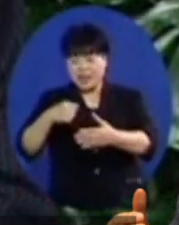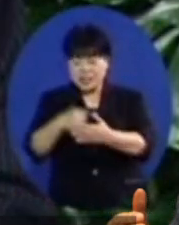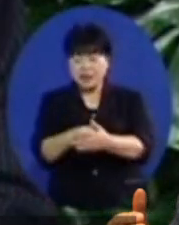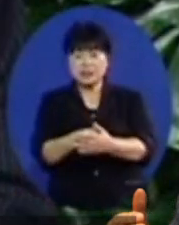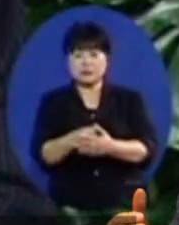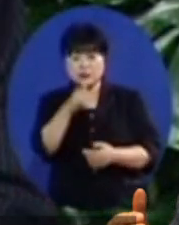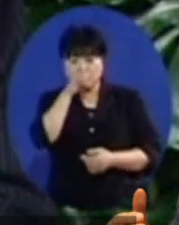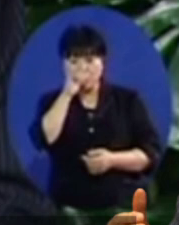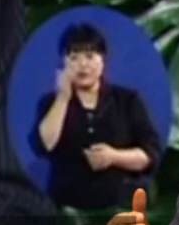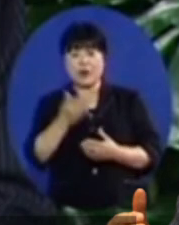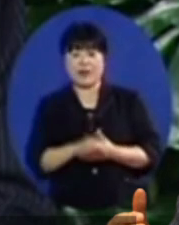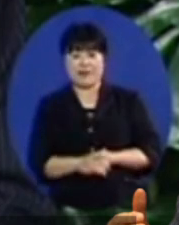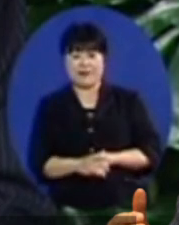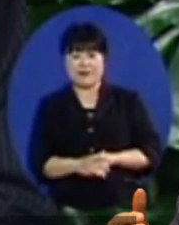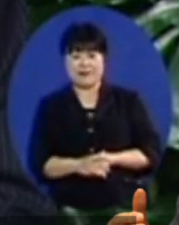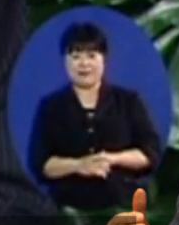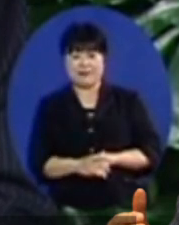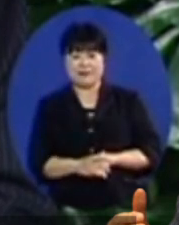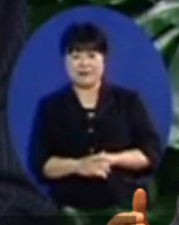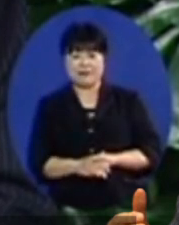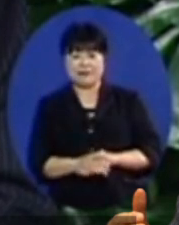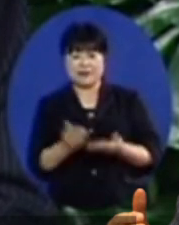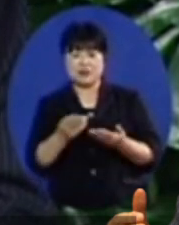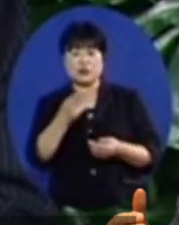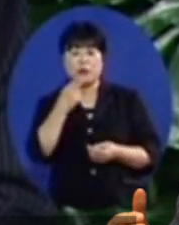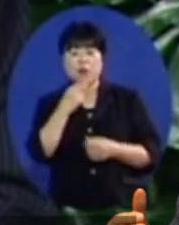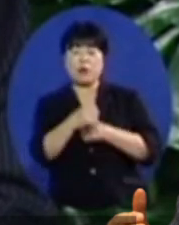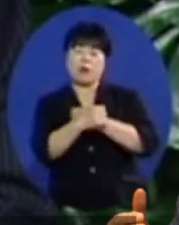각오가 있어야지 아무 일도 안 하고